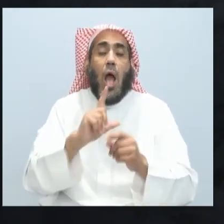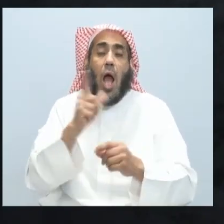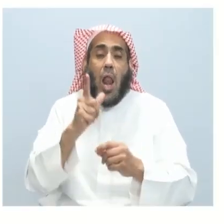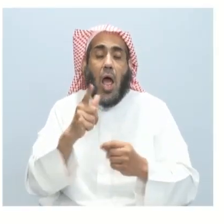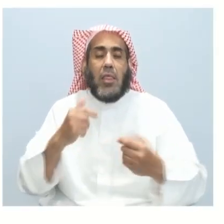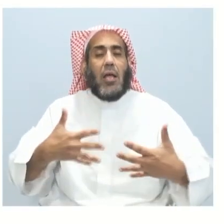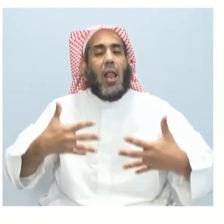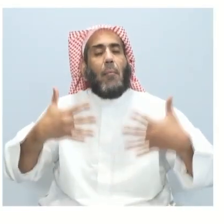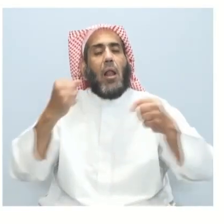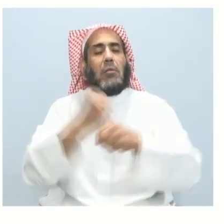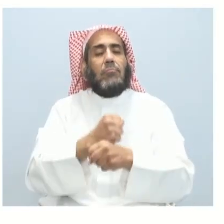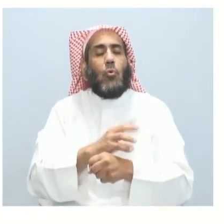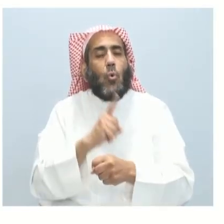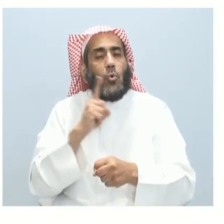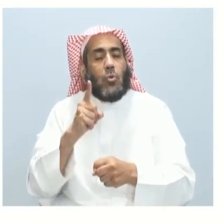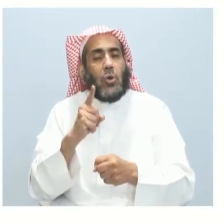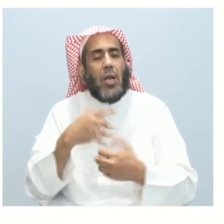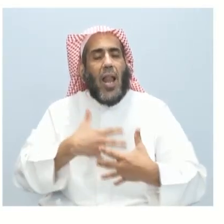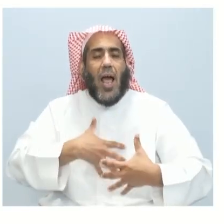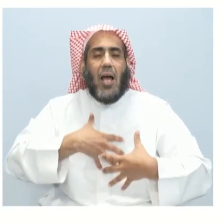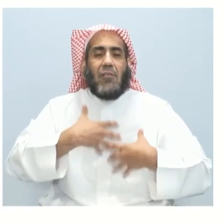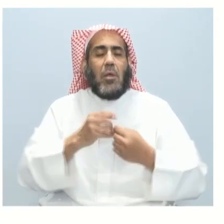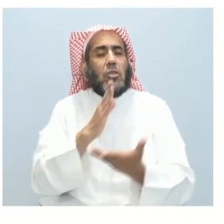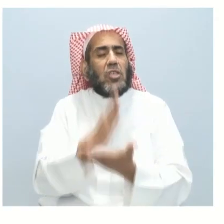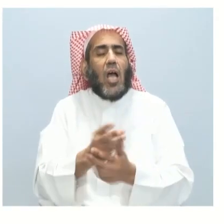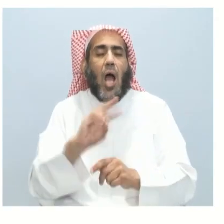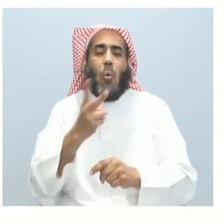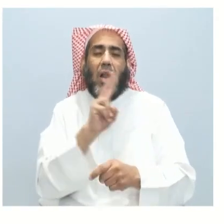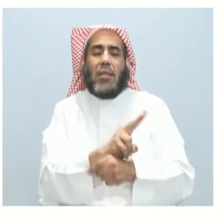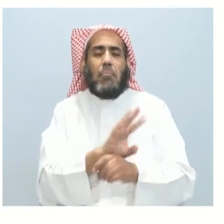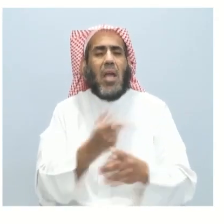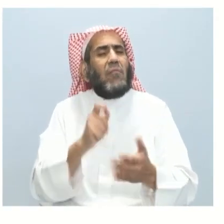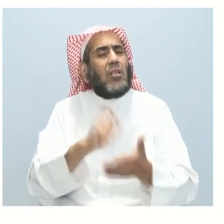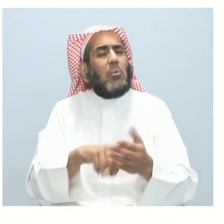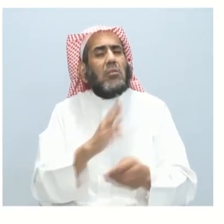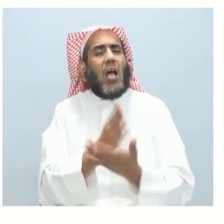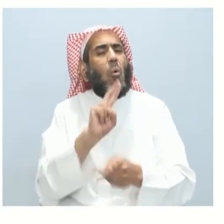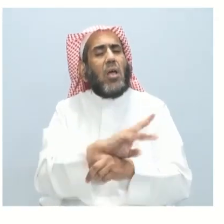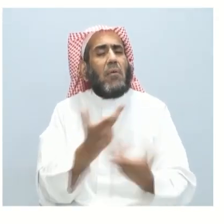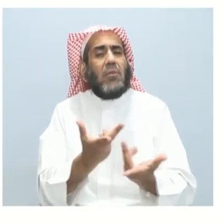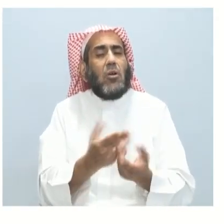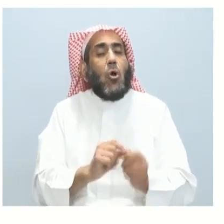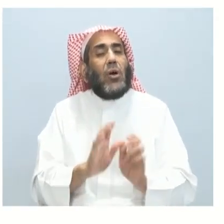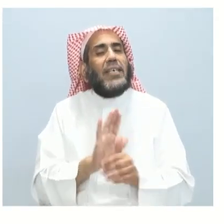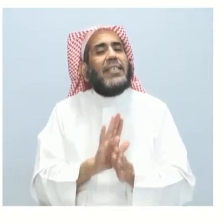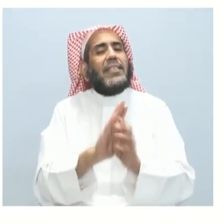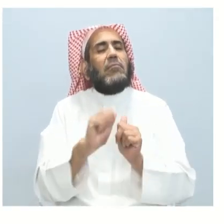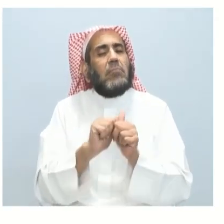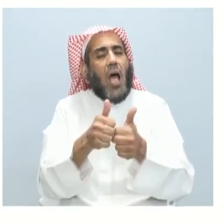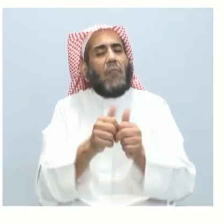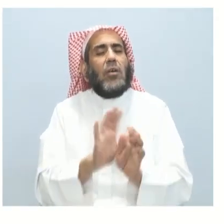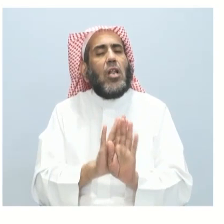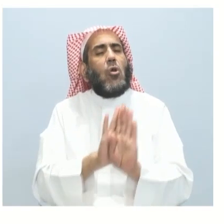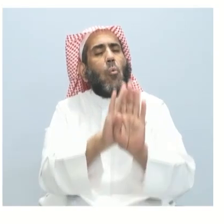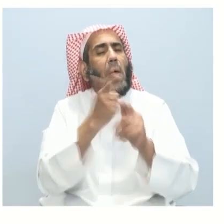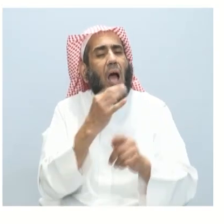هذه هذا العمل وننظر الى العاطفه من حيث الصدق والكذب طبعا كيف تحكم عليها الصدق والكذب هو الدافع الى قول النص